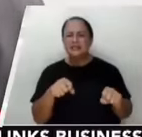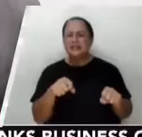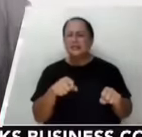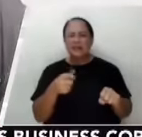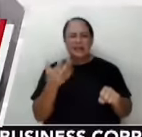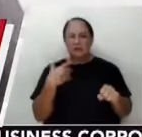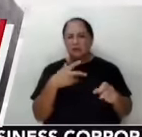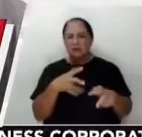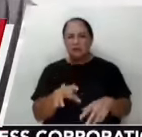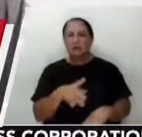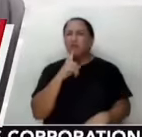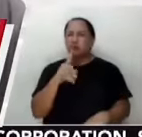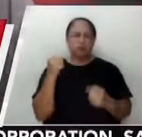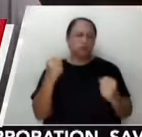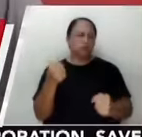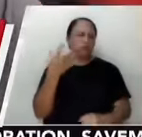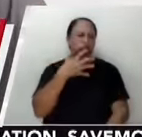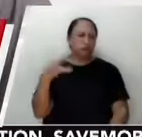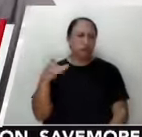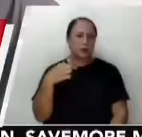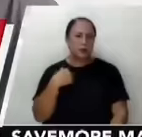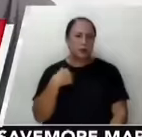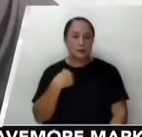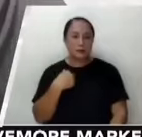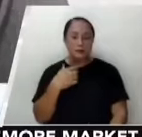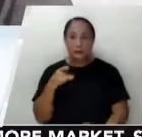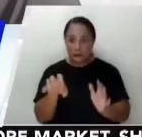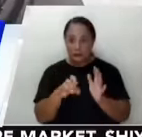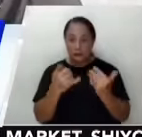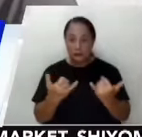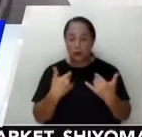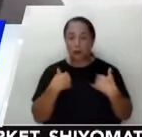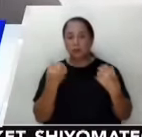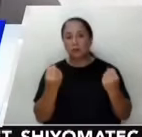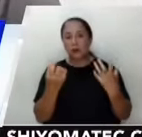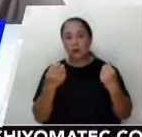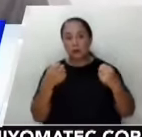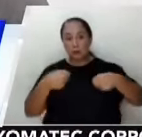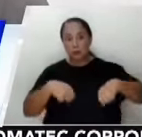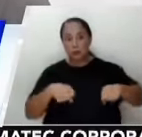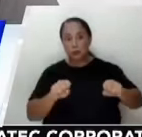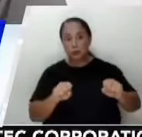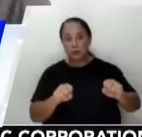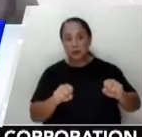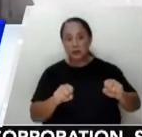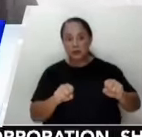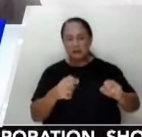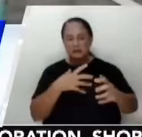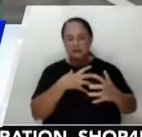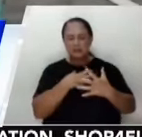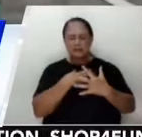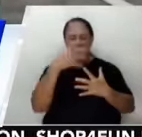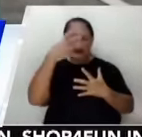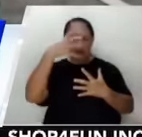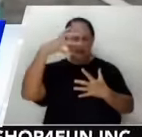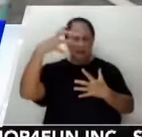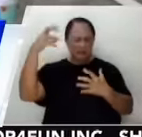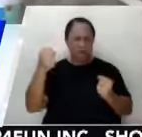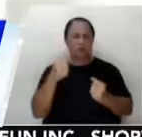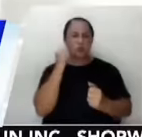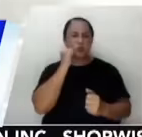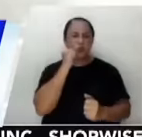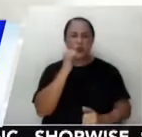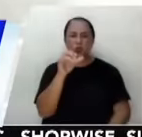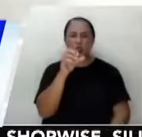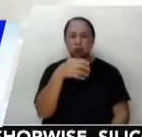init. Katulad ngayon, maraming mga rider na heat stroke. Kaya kailangan lagi may tubig sir. Ngalay ang mga